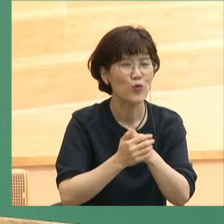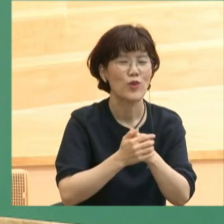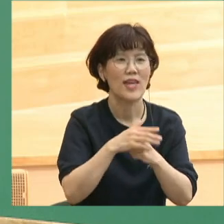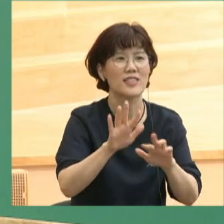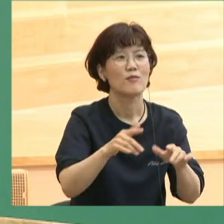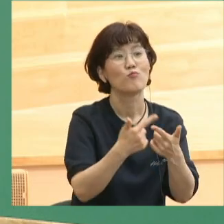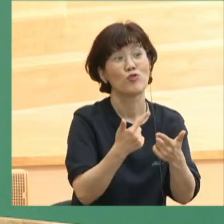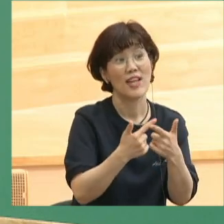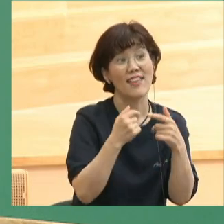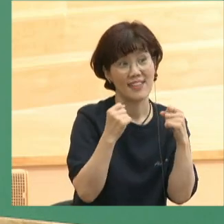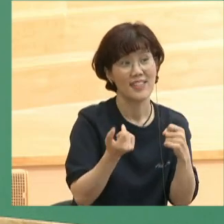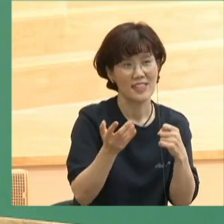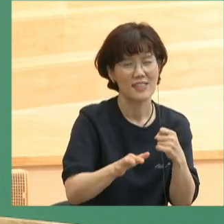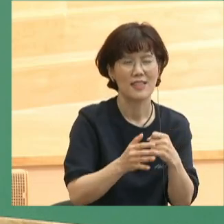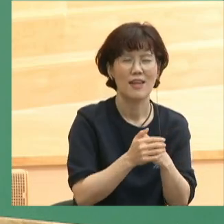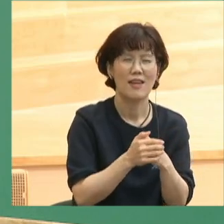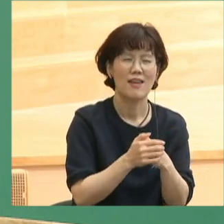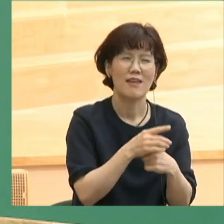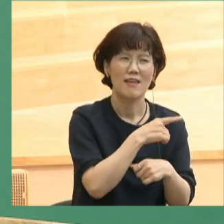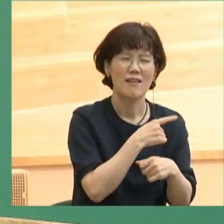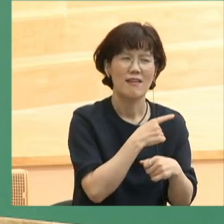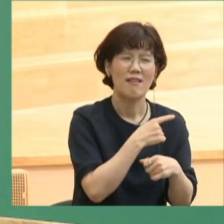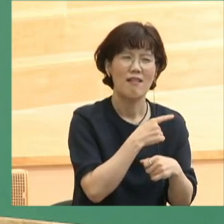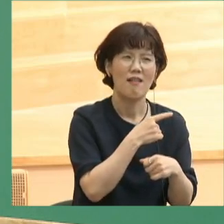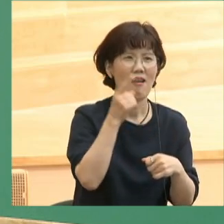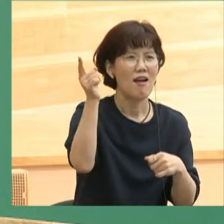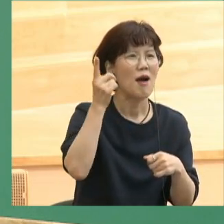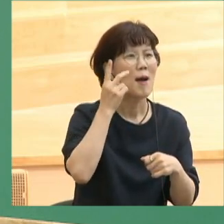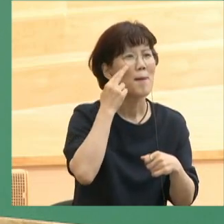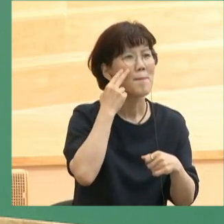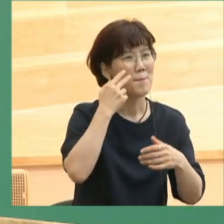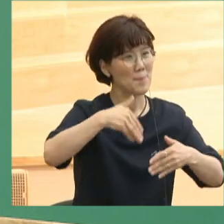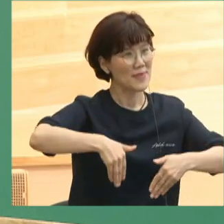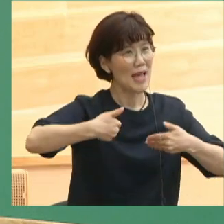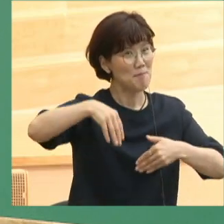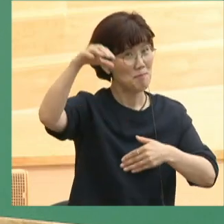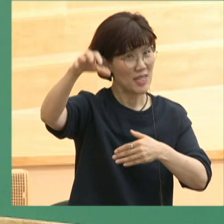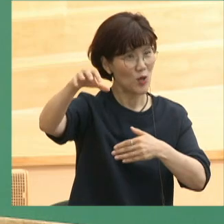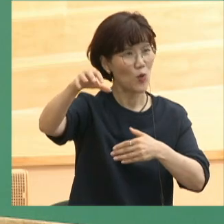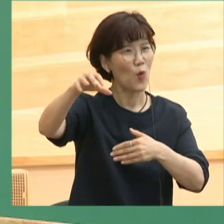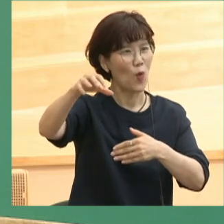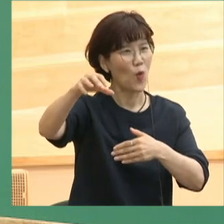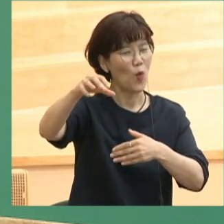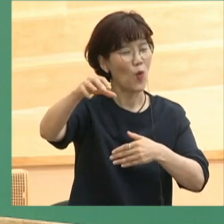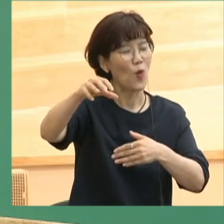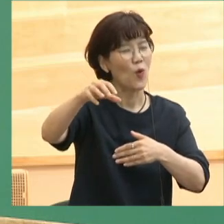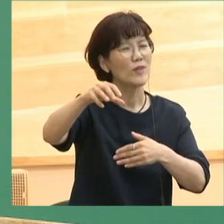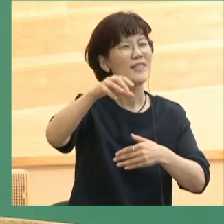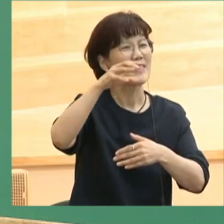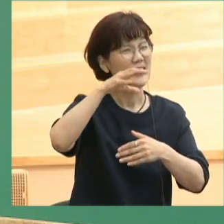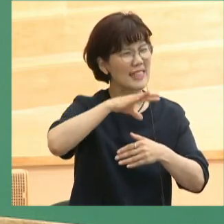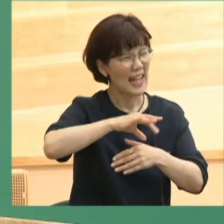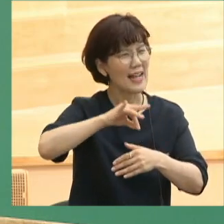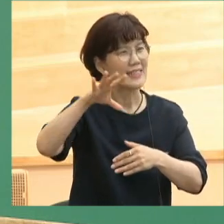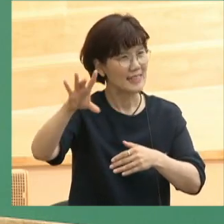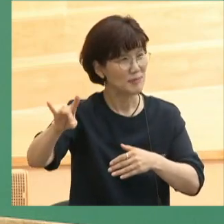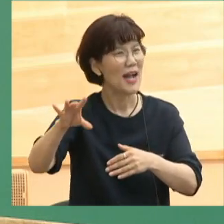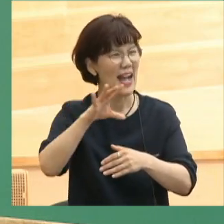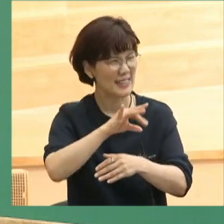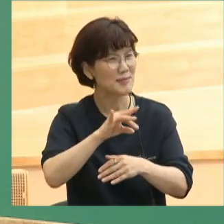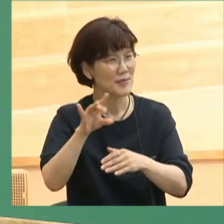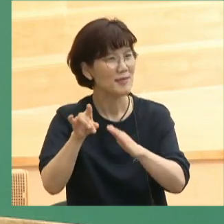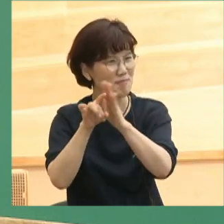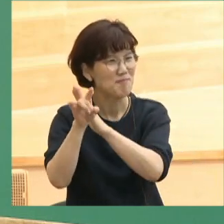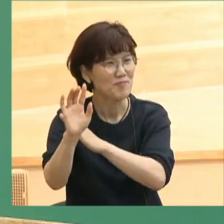경험이 있으시니까 목회하실 때도 남미 선교지를 자주 방문해서 돌아보는 그런 사역들을 하셨는데 어느